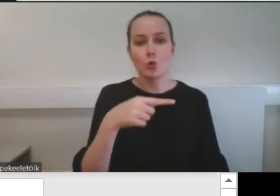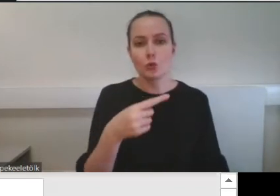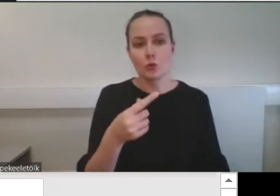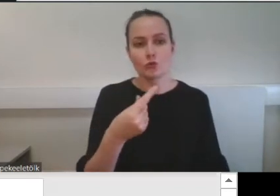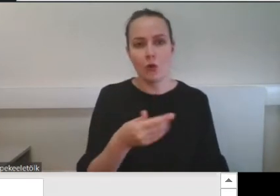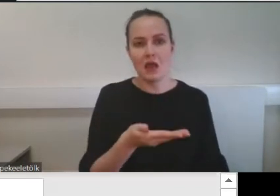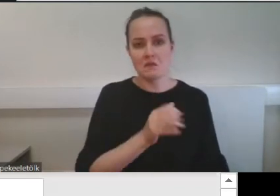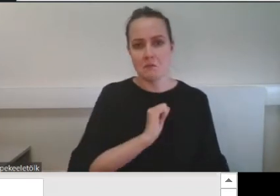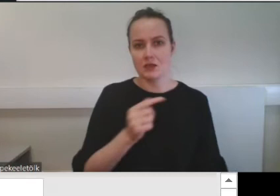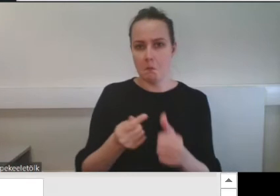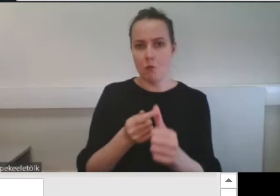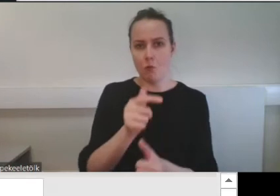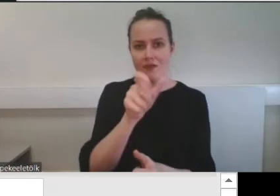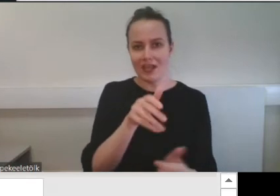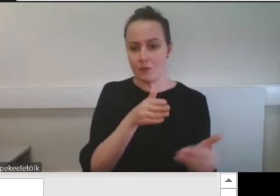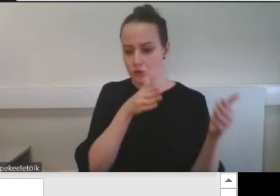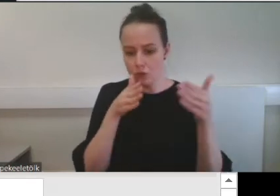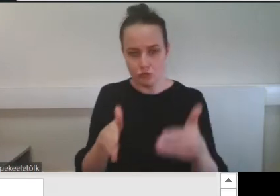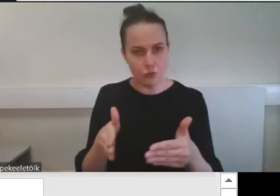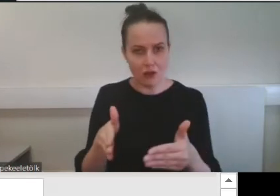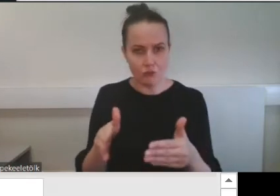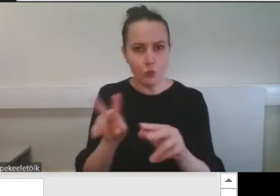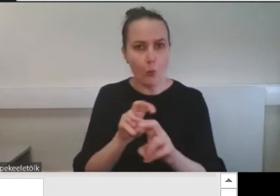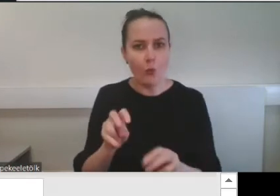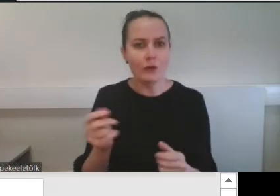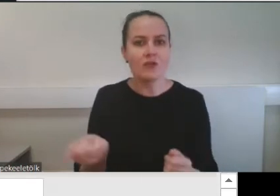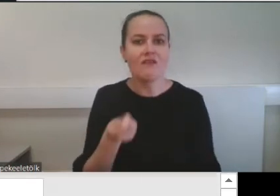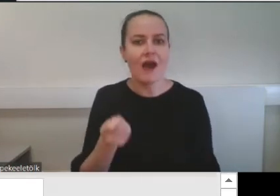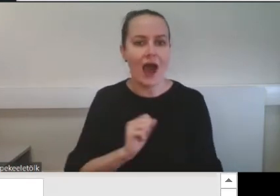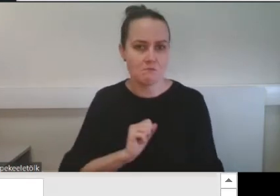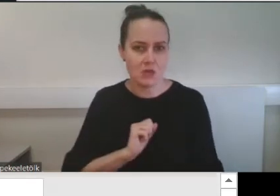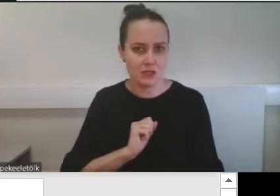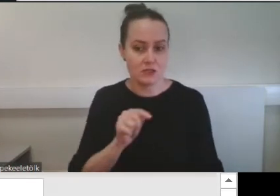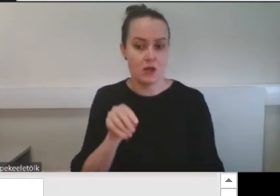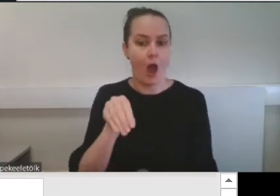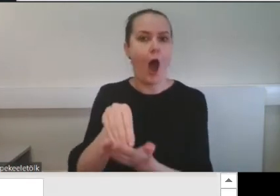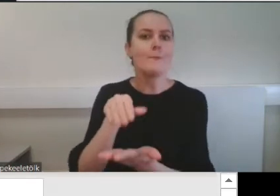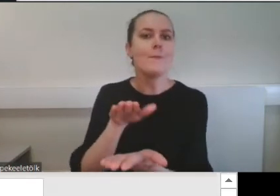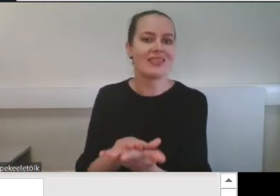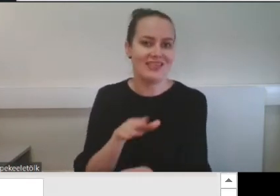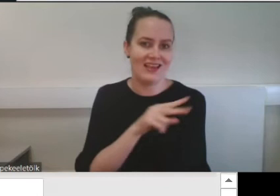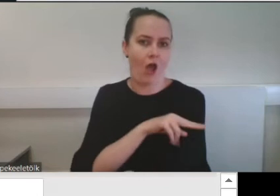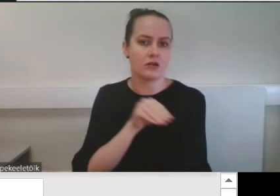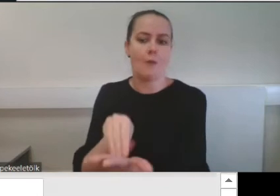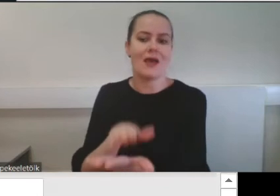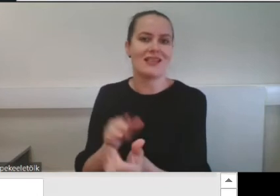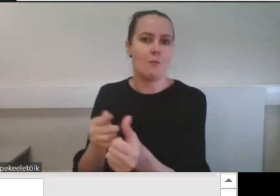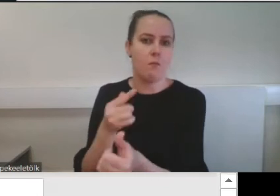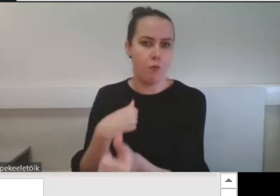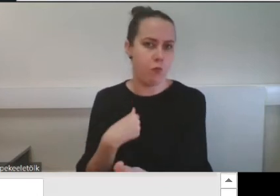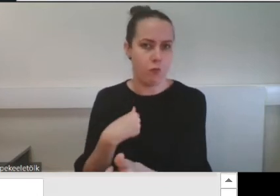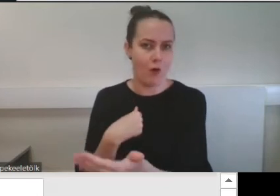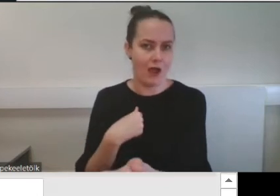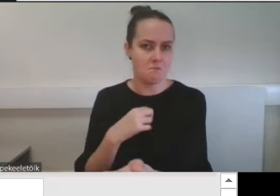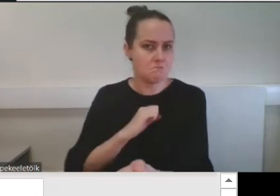on ülevaade elanikkonna tegevuspiirangute ja hooldusvajaduse uuringust. Siis Tiina Linno, analüüsi